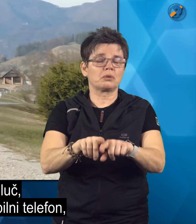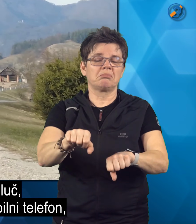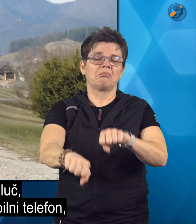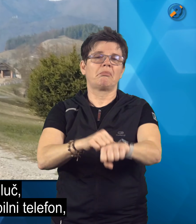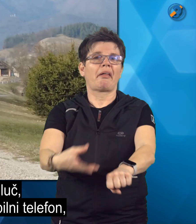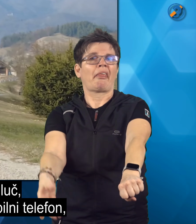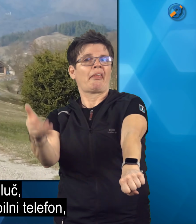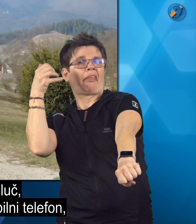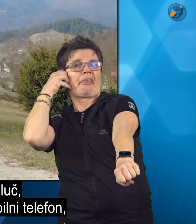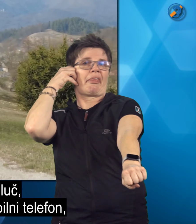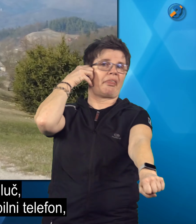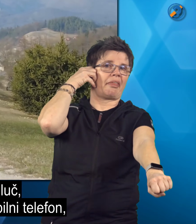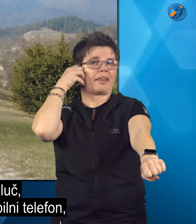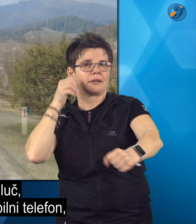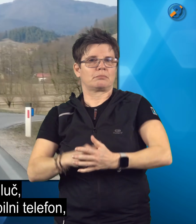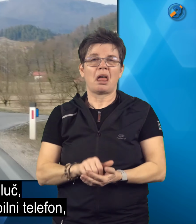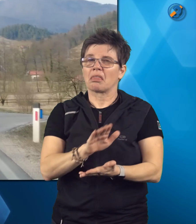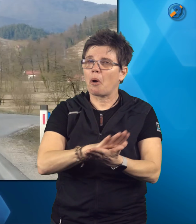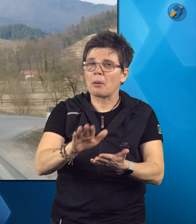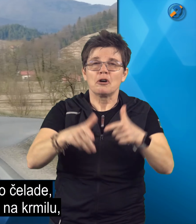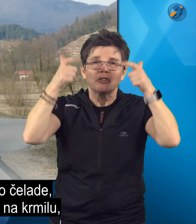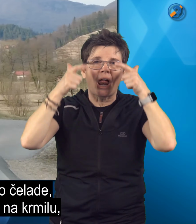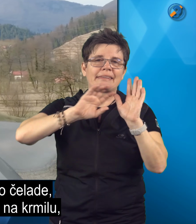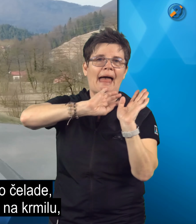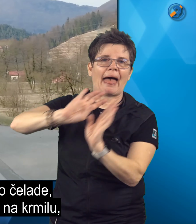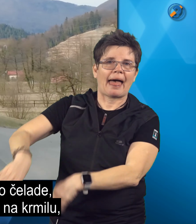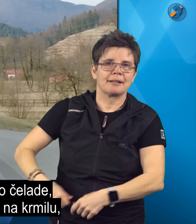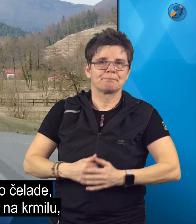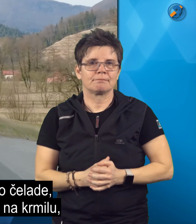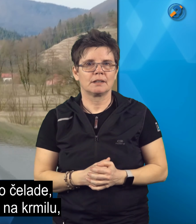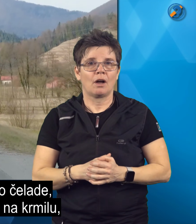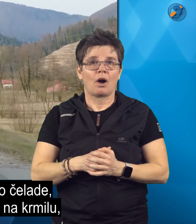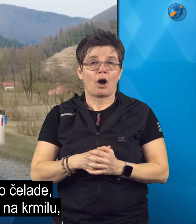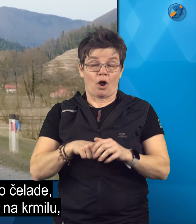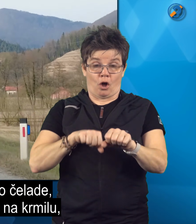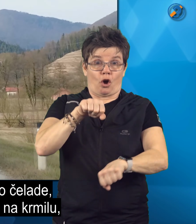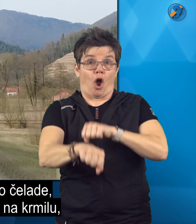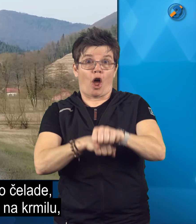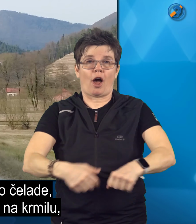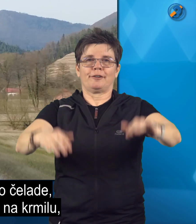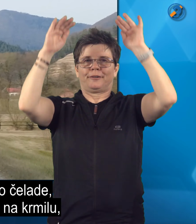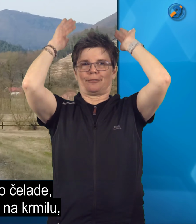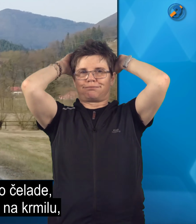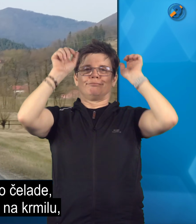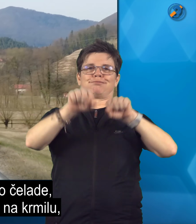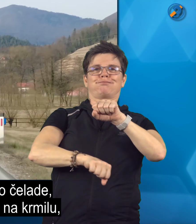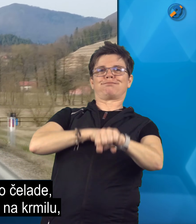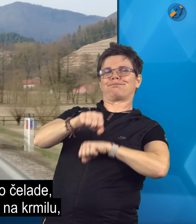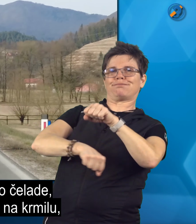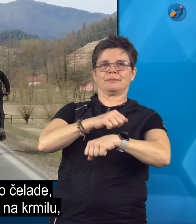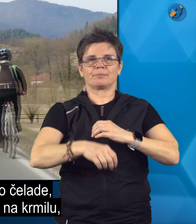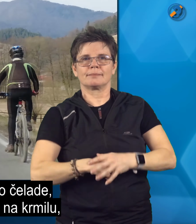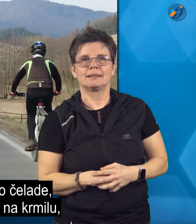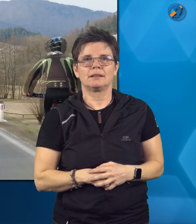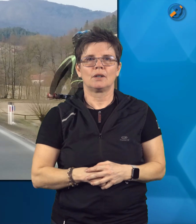čelade, vozijo brez rok na krmilu, vozijo se po zadnjem kolesu in podobno.